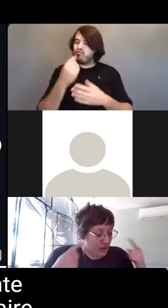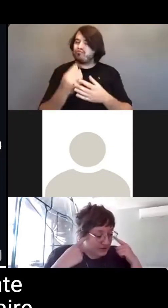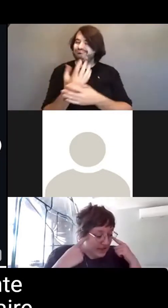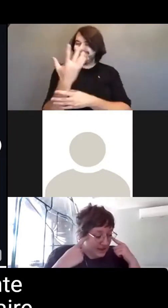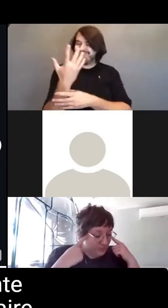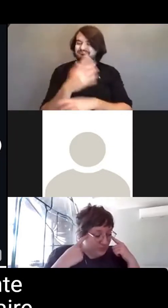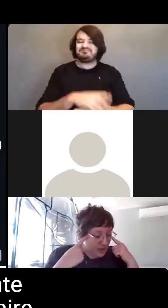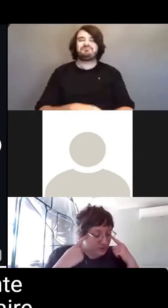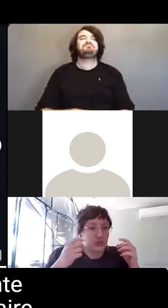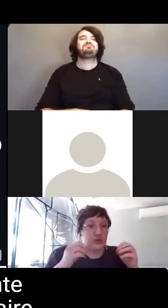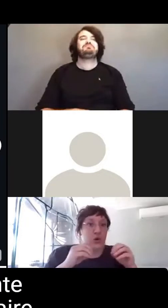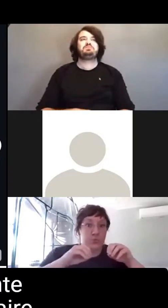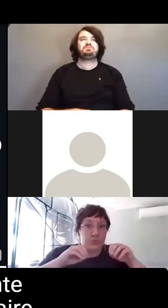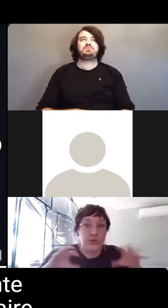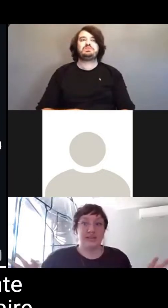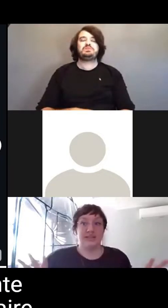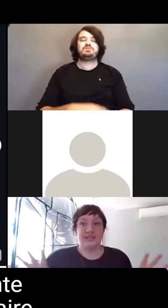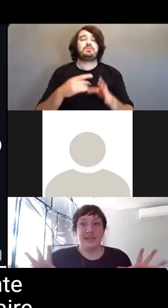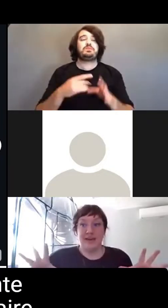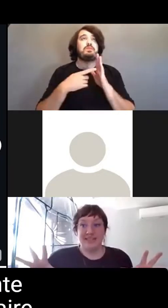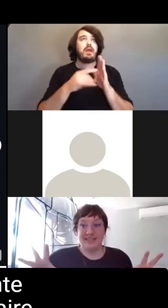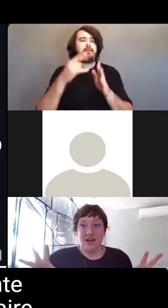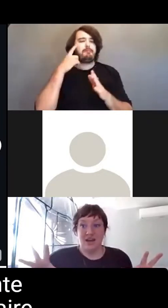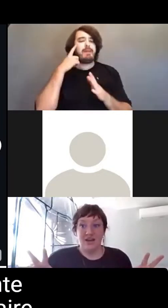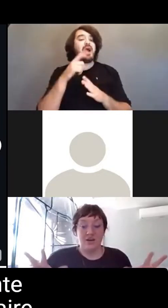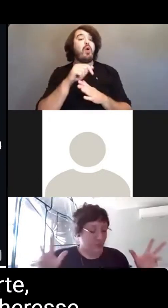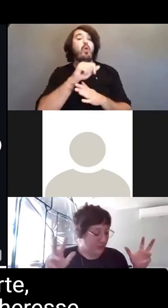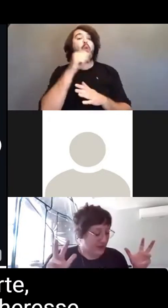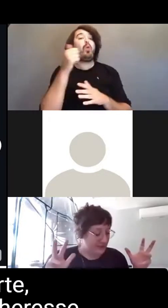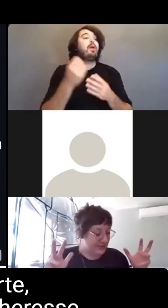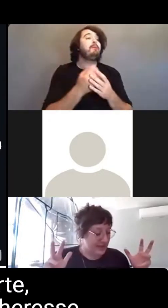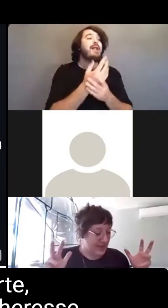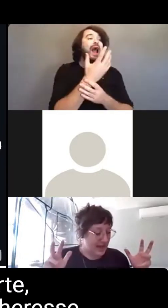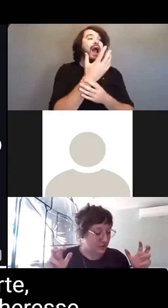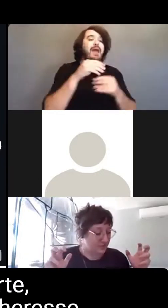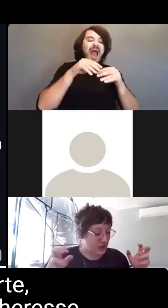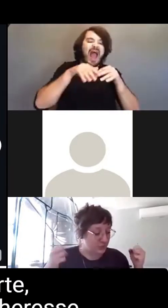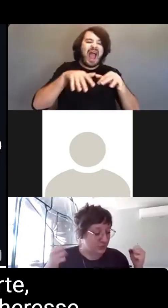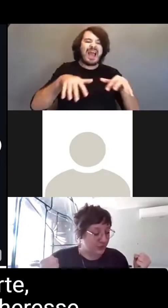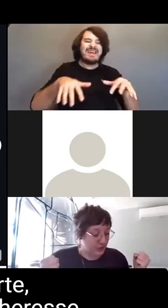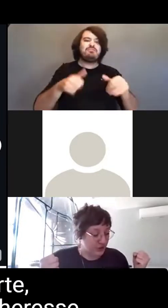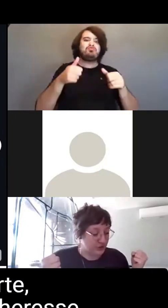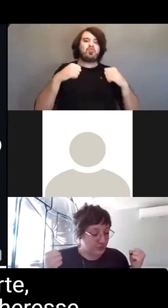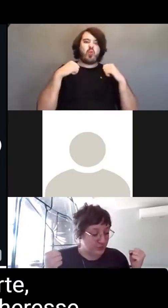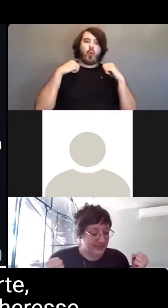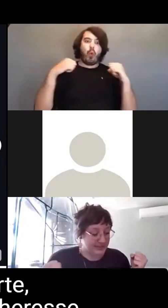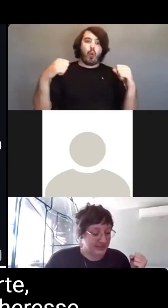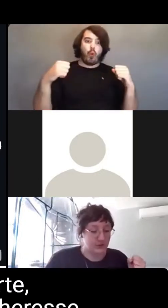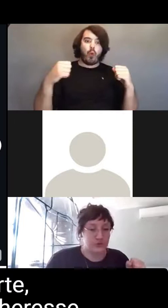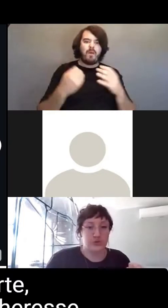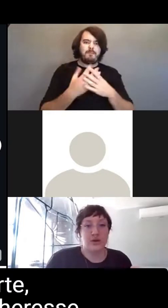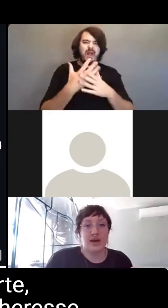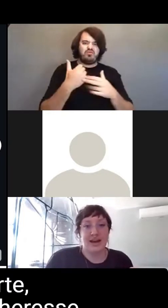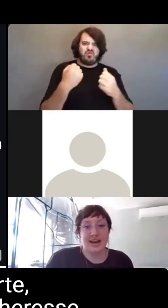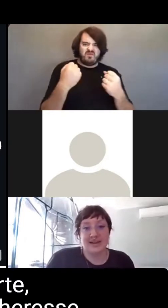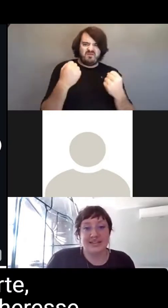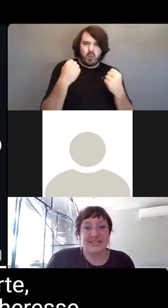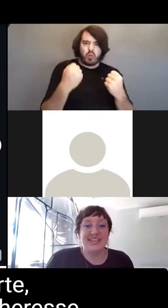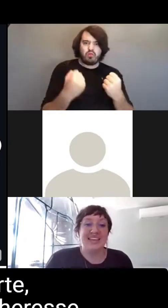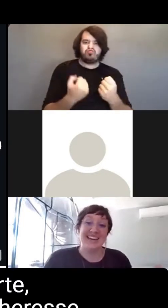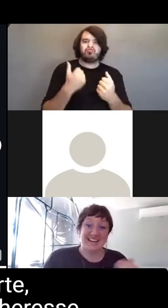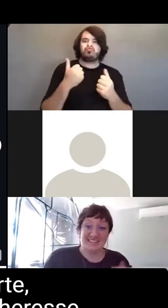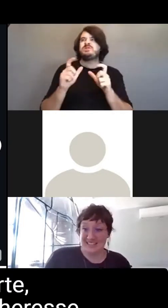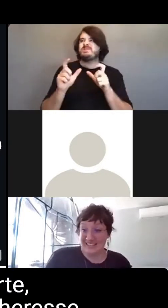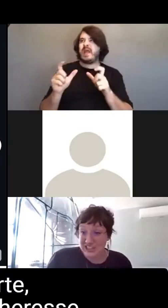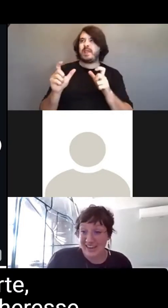lorsqu'on pense à une plante qui a un plus grand système racinaire, on va penser à une plante plus forte, plus résistante à la